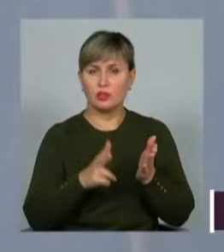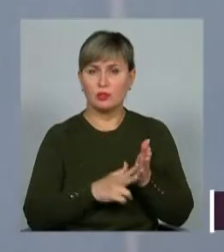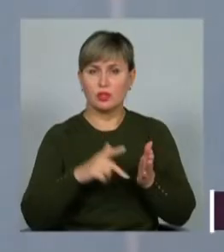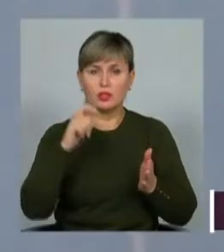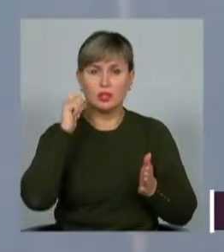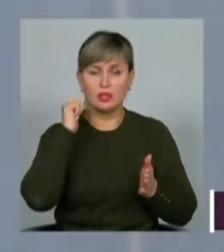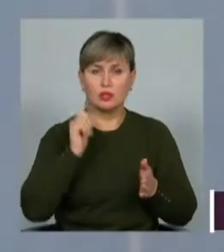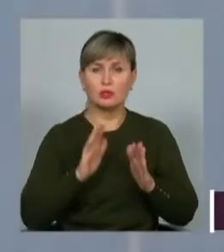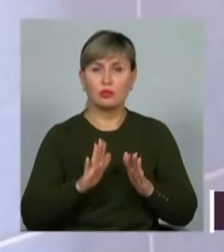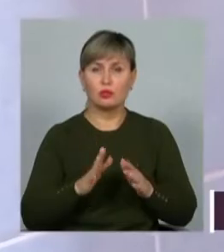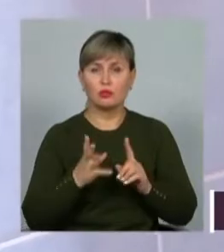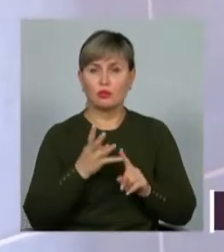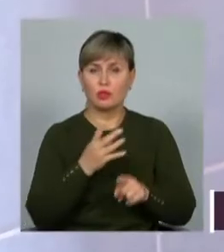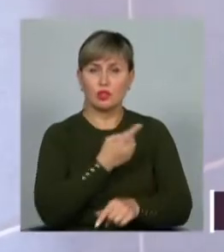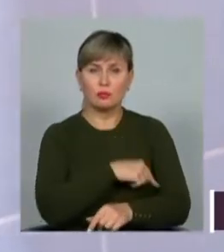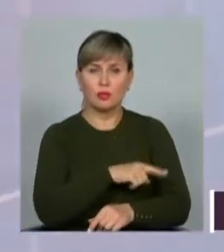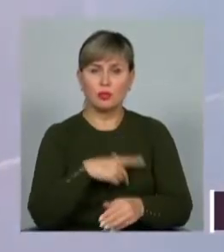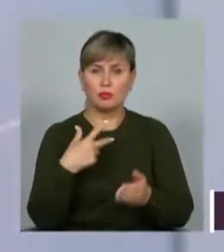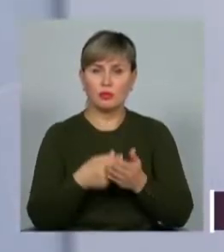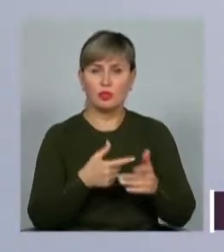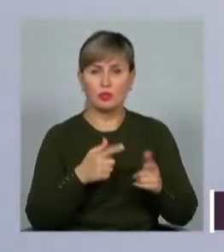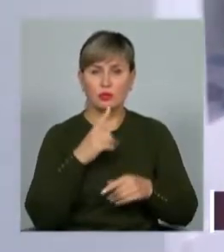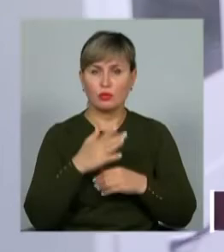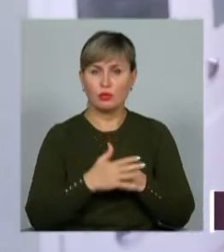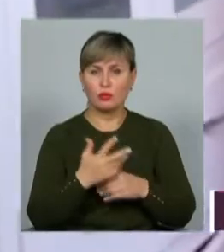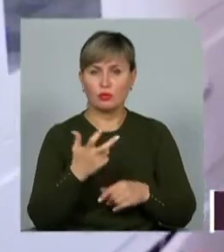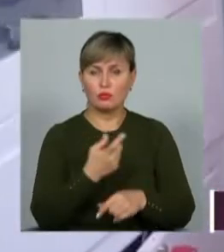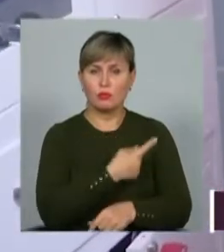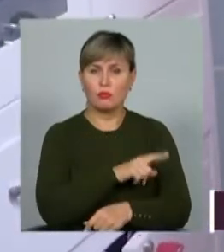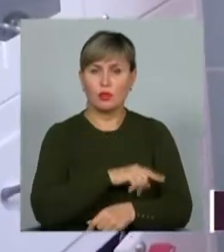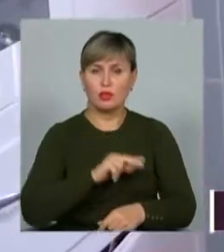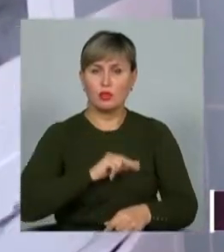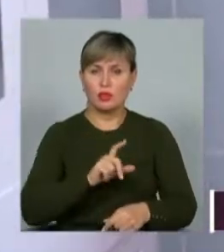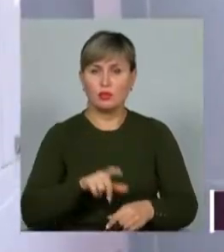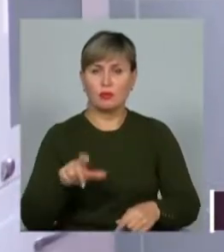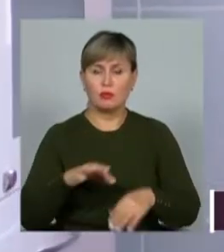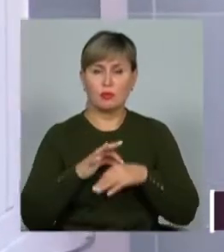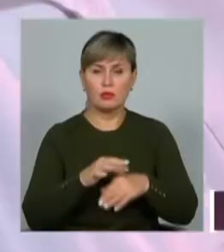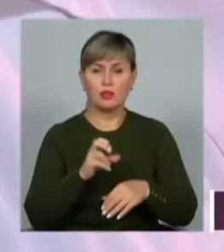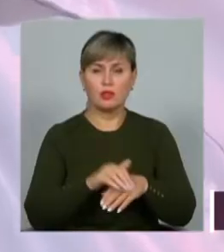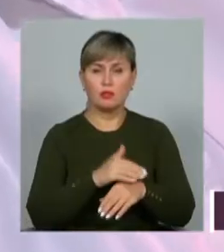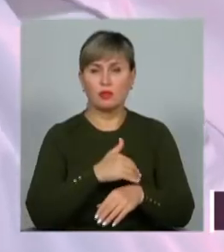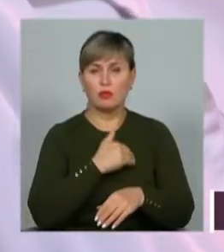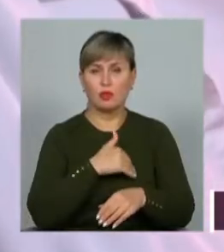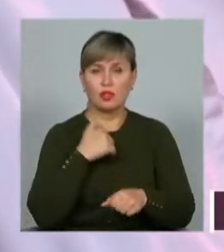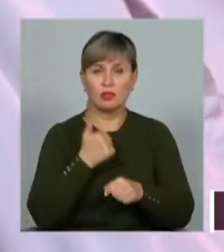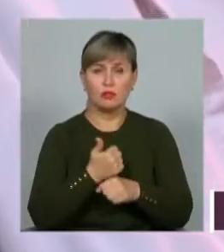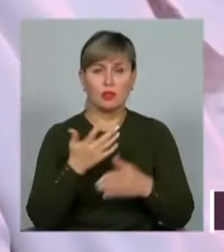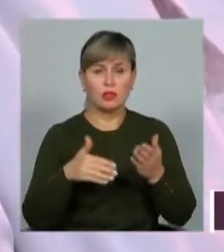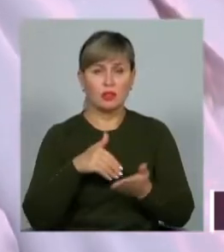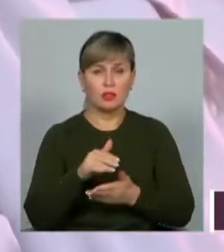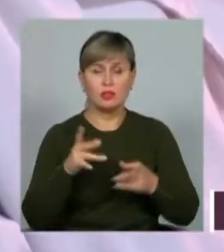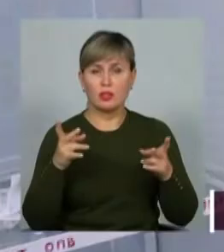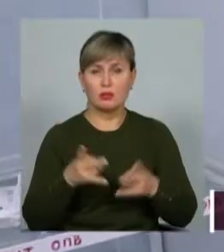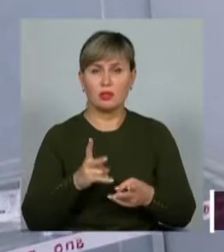лет. Только в 4-й поликлинике привиться готовы порядка 300 медработников. Вакцинация проводится на добровольной основе, но в случае отказа